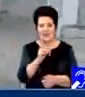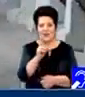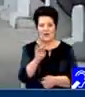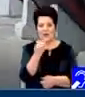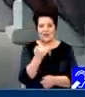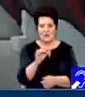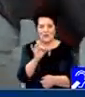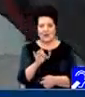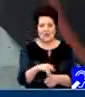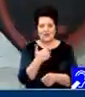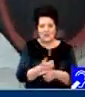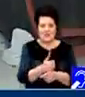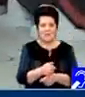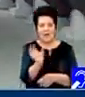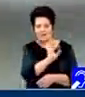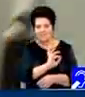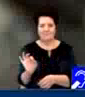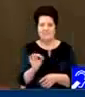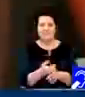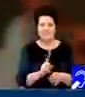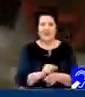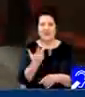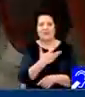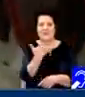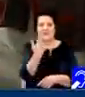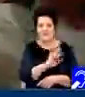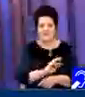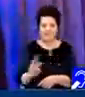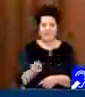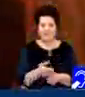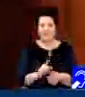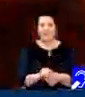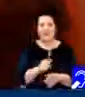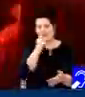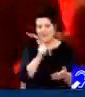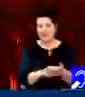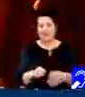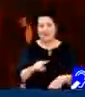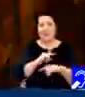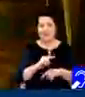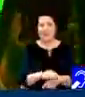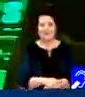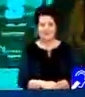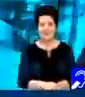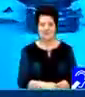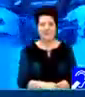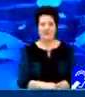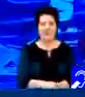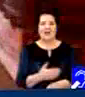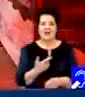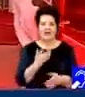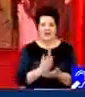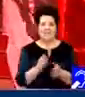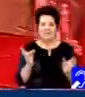fost cel mai ute la pas. Învingătorului au trebuit doar 35 de minute ca să ajungă la linia de finish. Sunt sportiv performanță și am nevoie să fiu